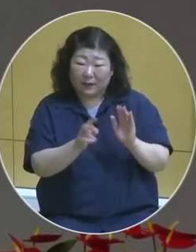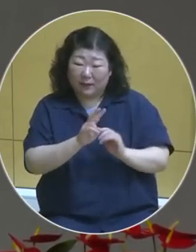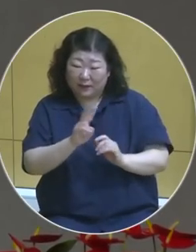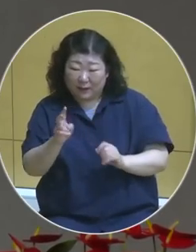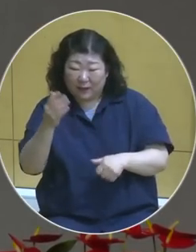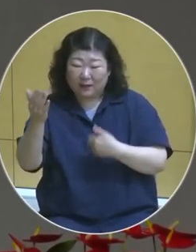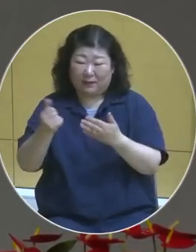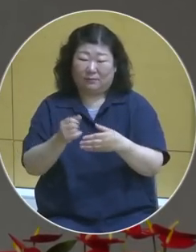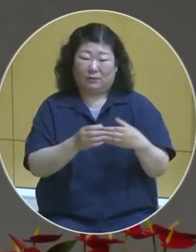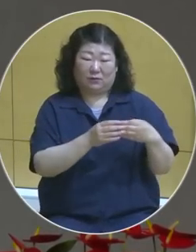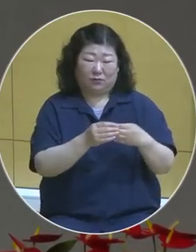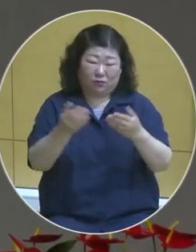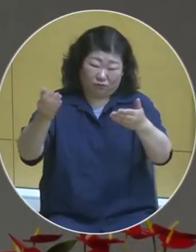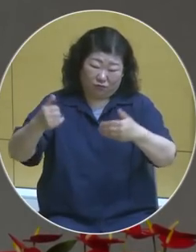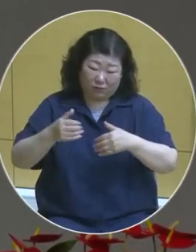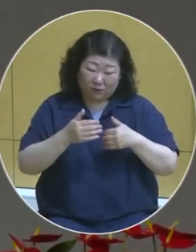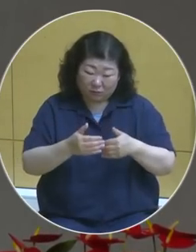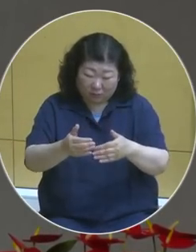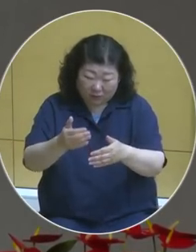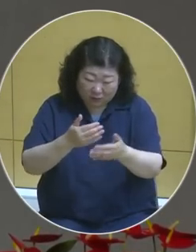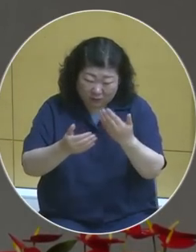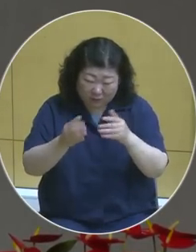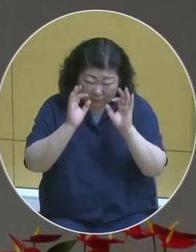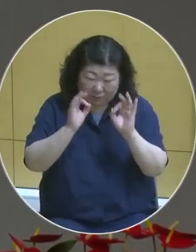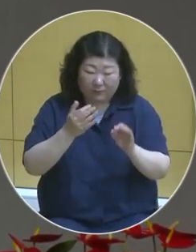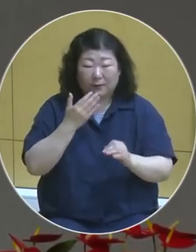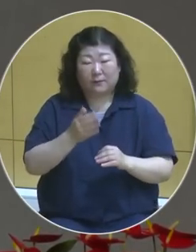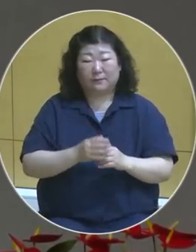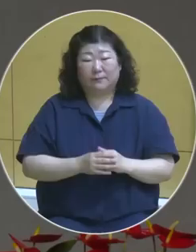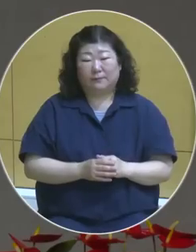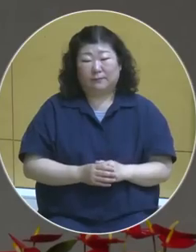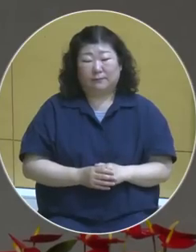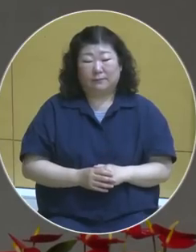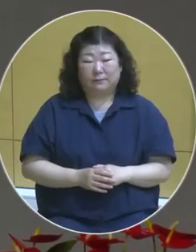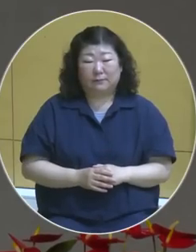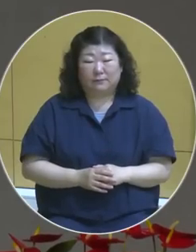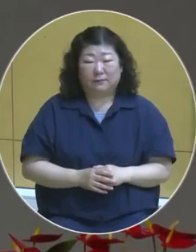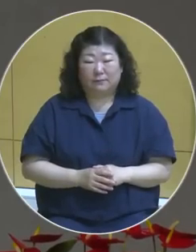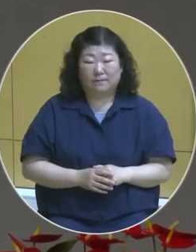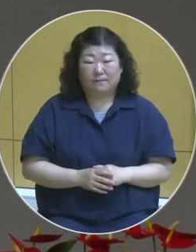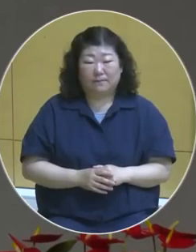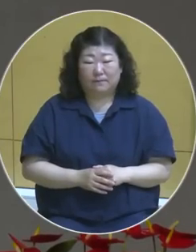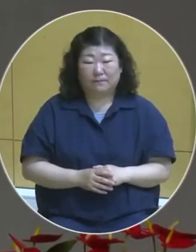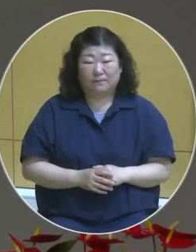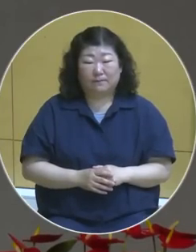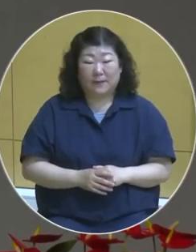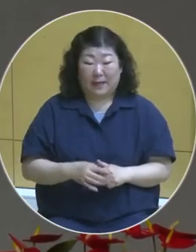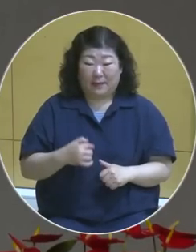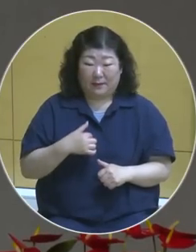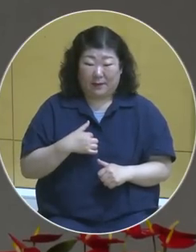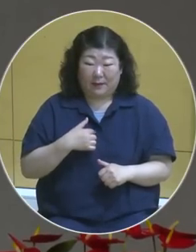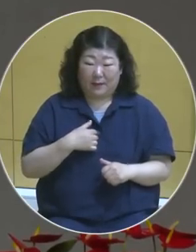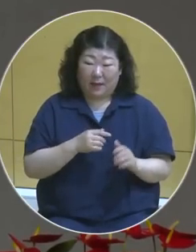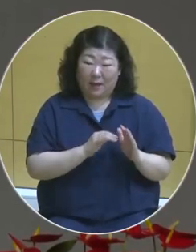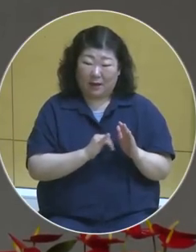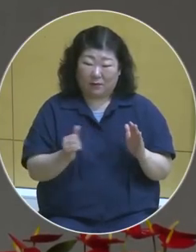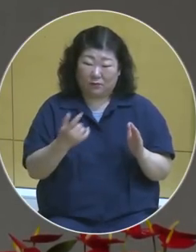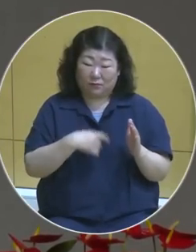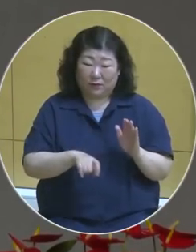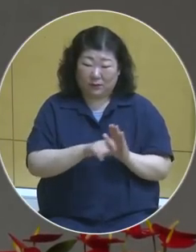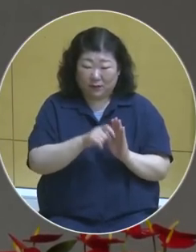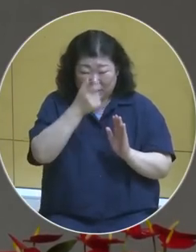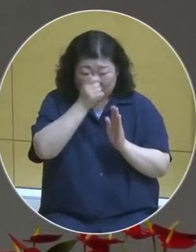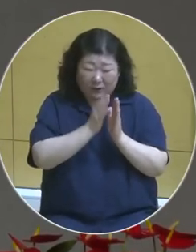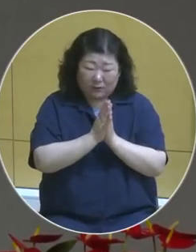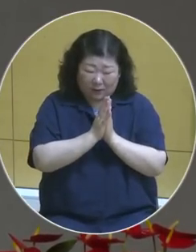하나님 인도에 가신 과정을 체험할 수 있다는 것입니다. 여러분 나는 내 가족을 위해서 기도해야 되겠다 그런